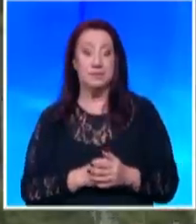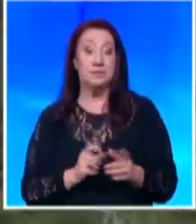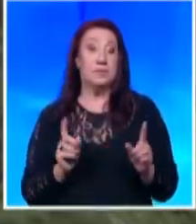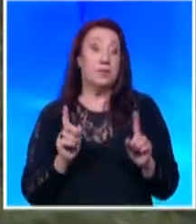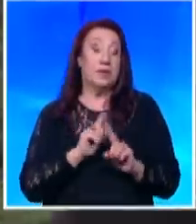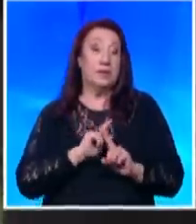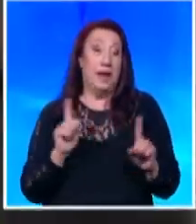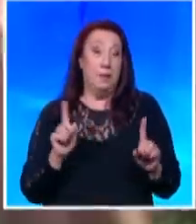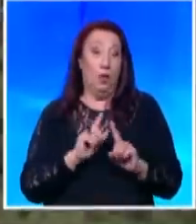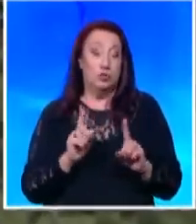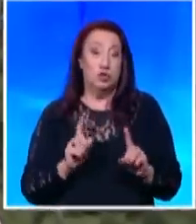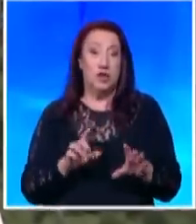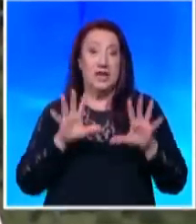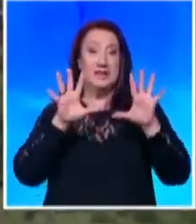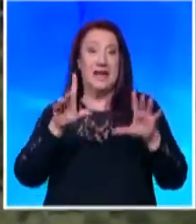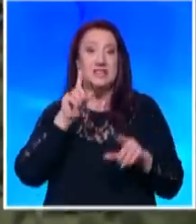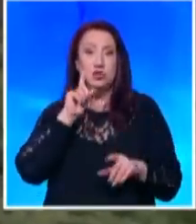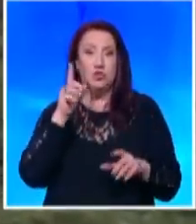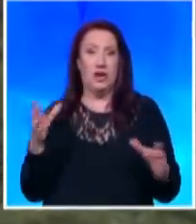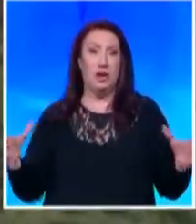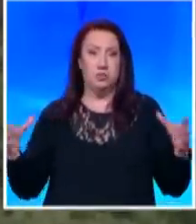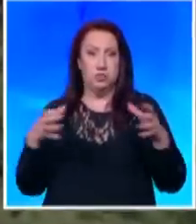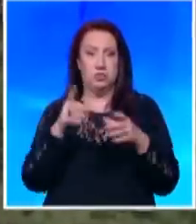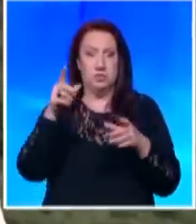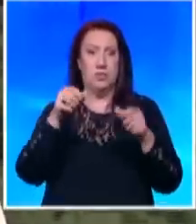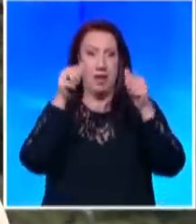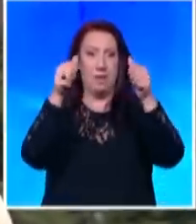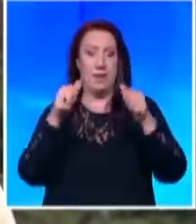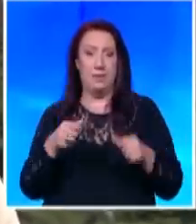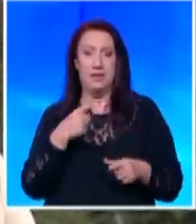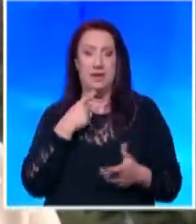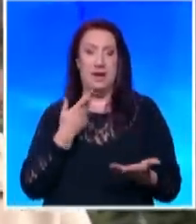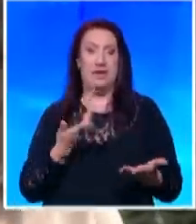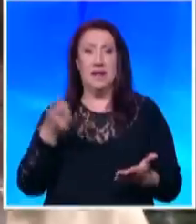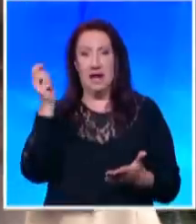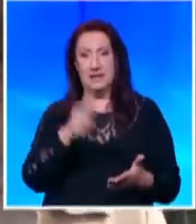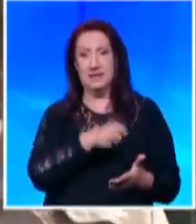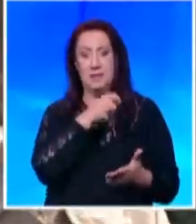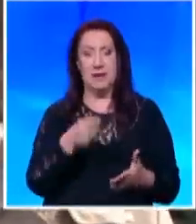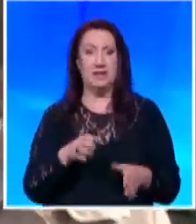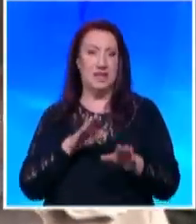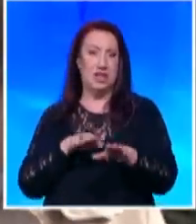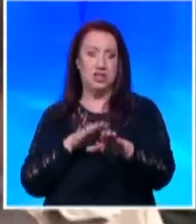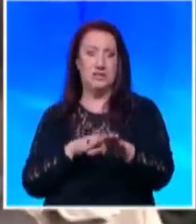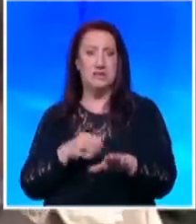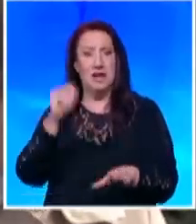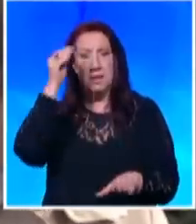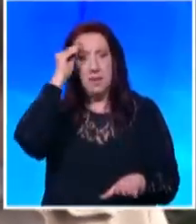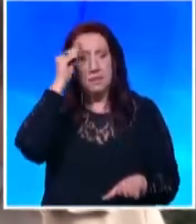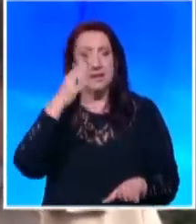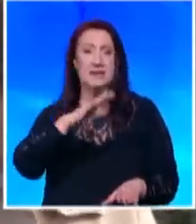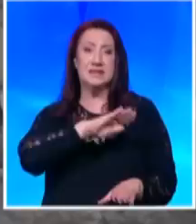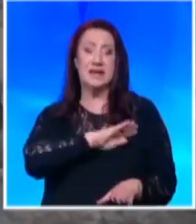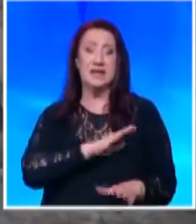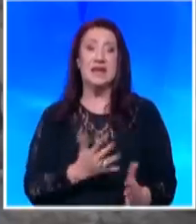души, които са се събрали там на паметника, да ликвидират шествието в памет на загиналите българи, 10 000 души